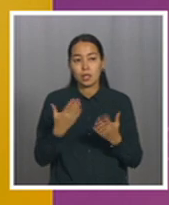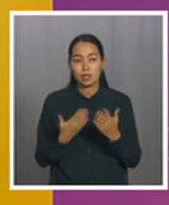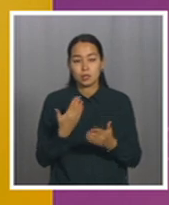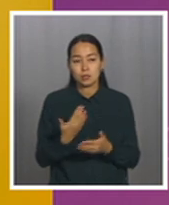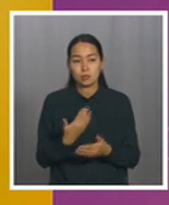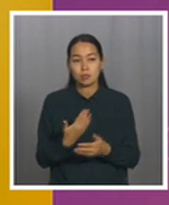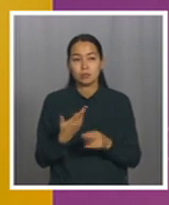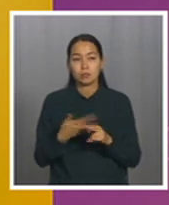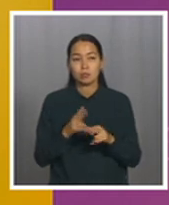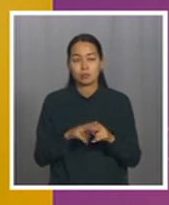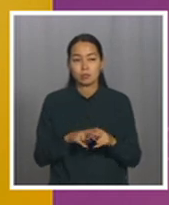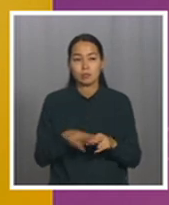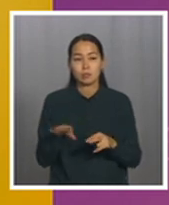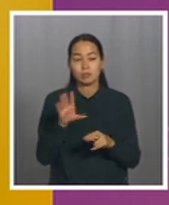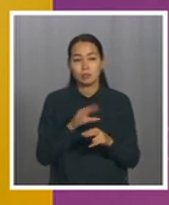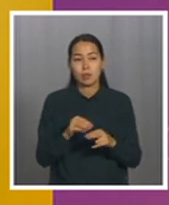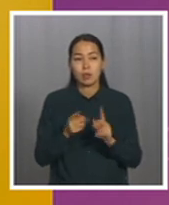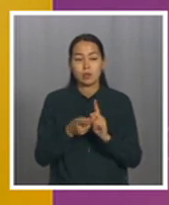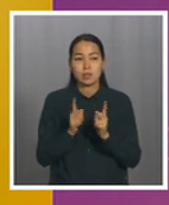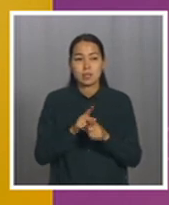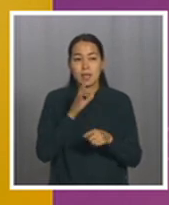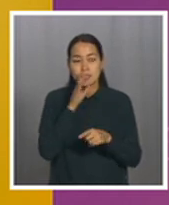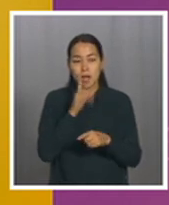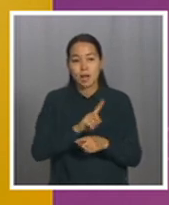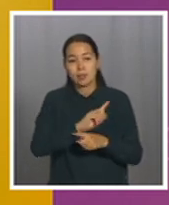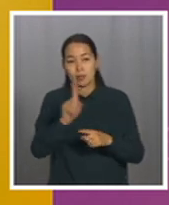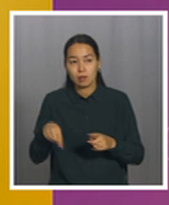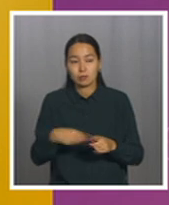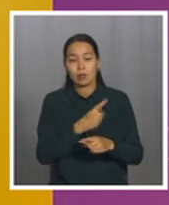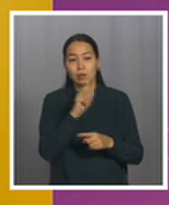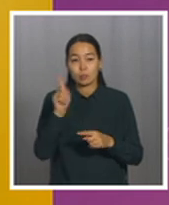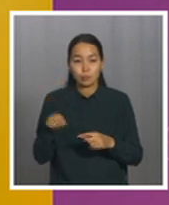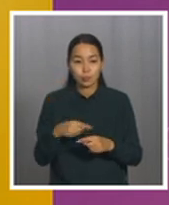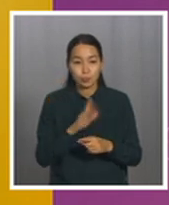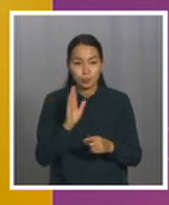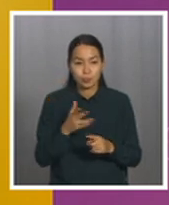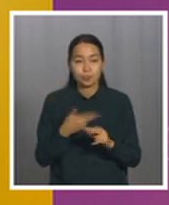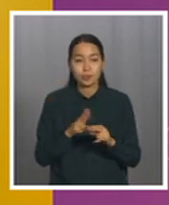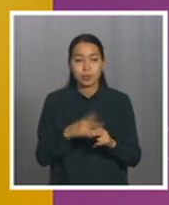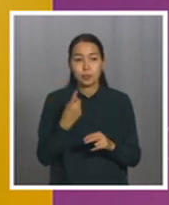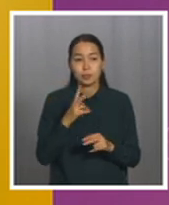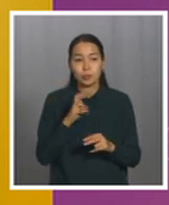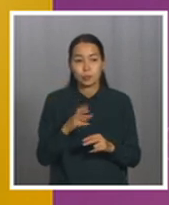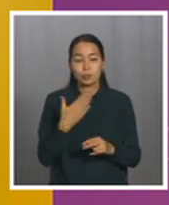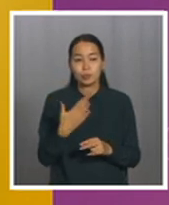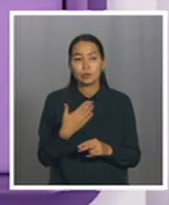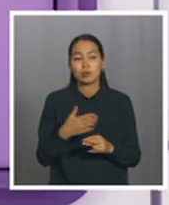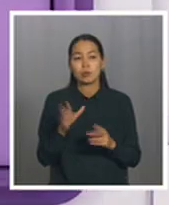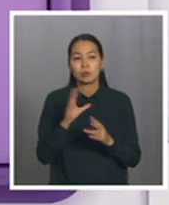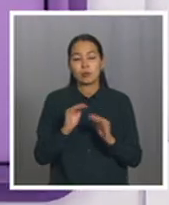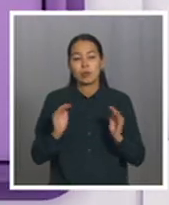тілі бағытымен ал, екіншісі сағат тіліне қарама-қарсы бағытта әсер еткенде, бір күш екіншісінен азайтылады.